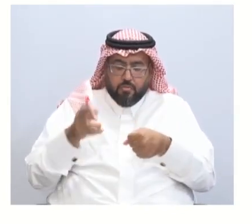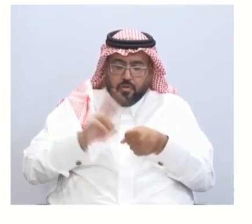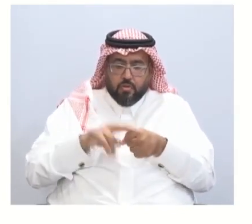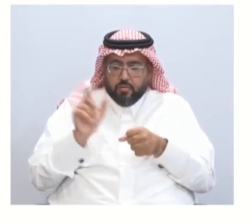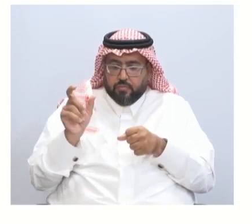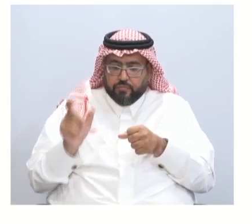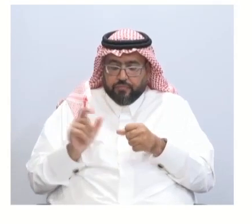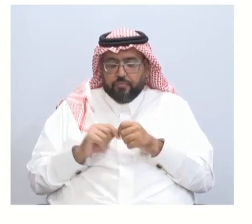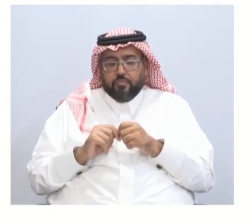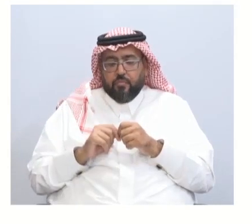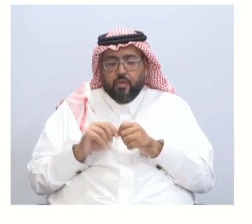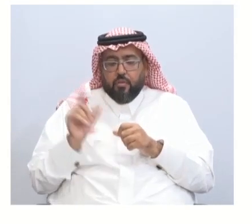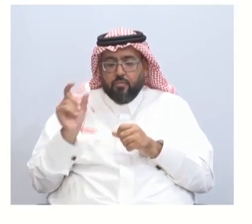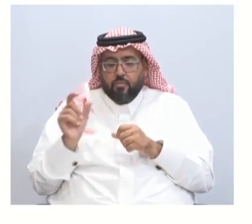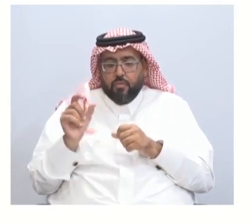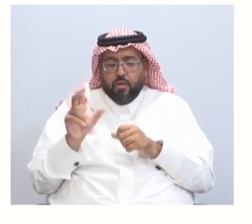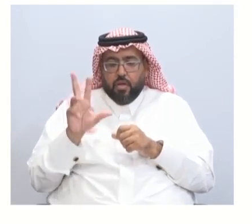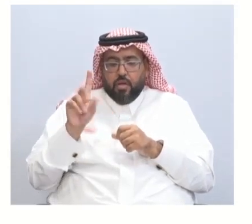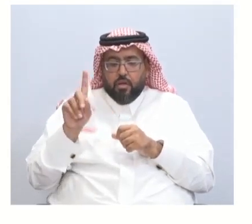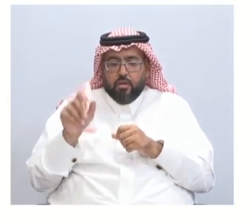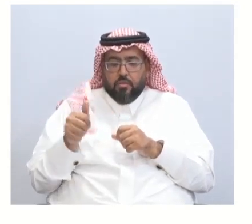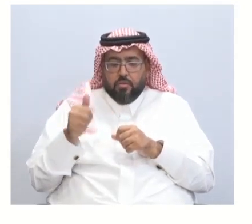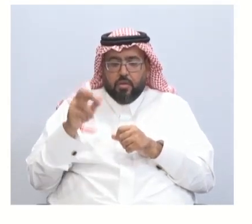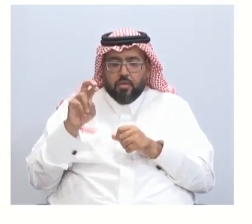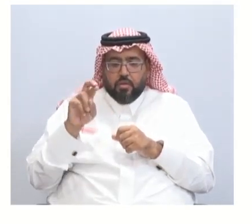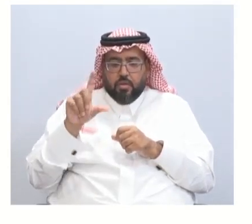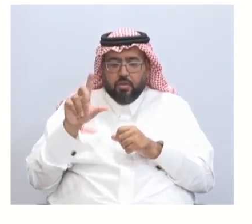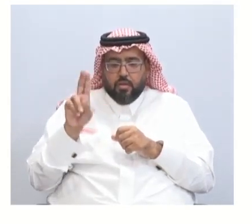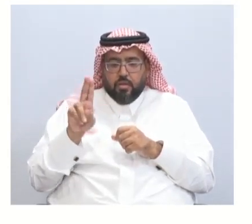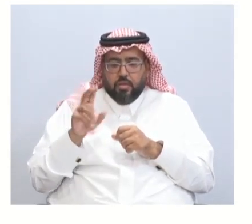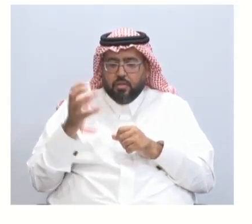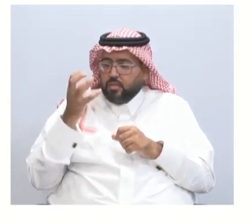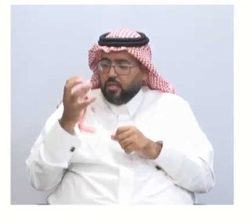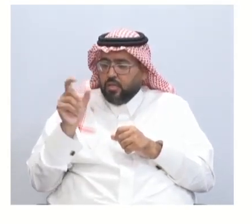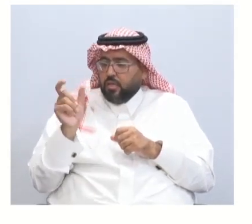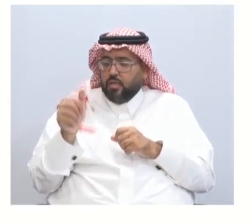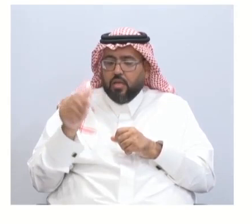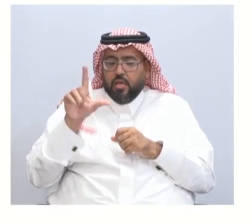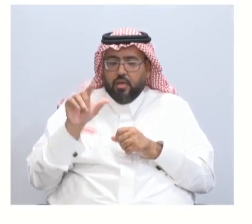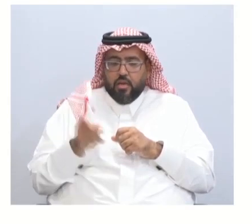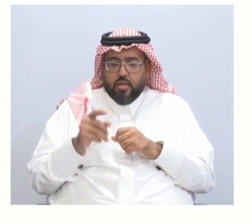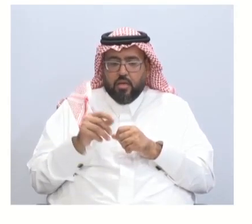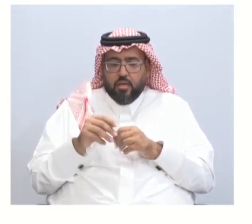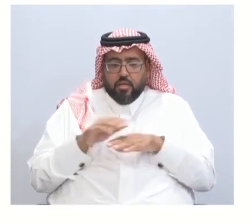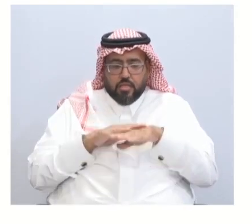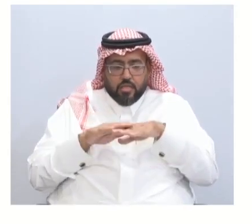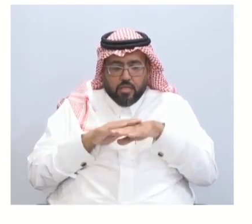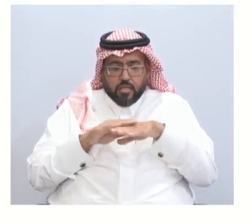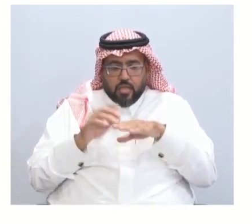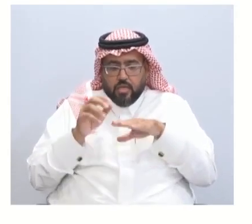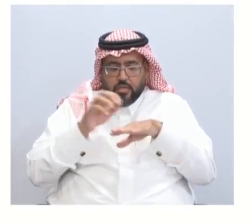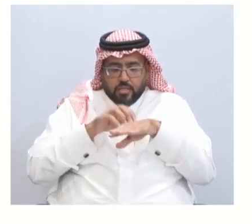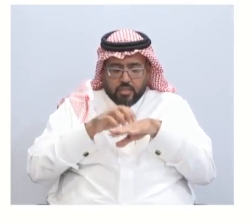المفردات لدينا مفرده البازلت هو صخر ناري سطحي ناعم